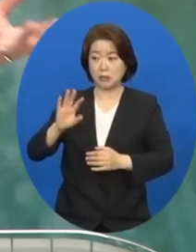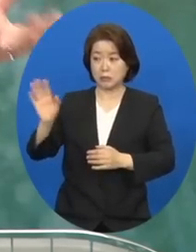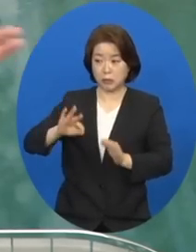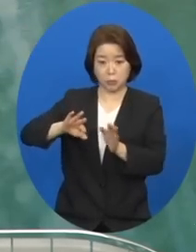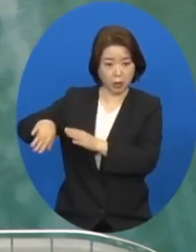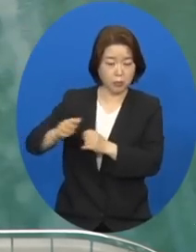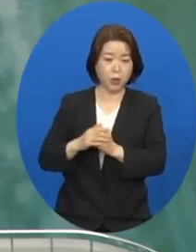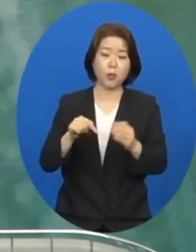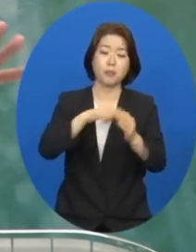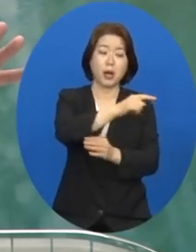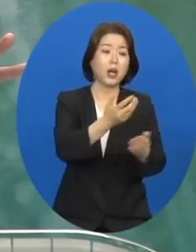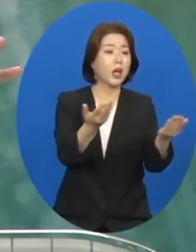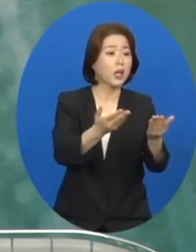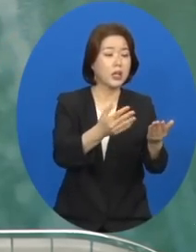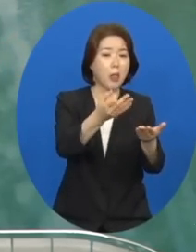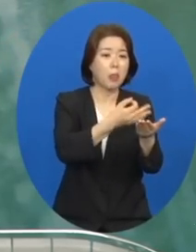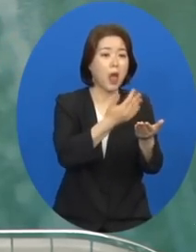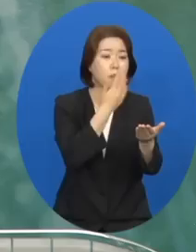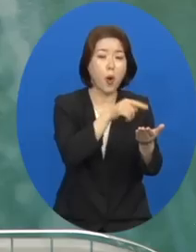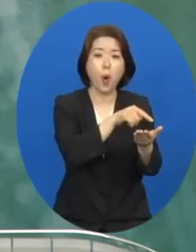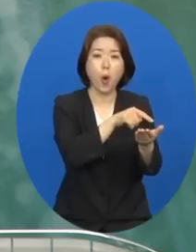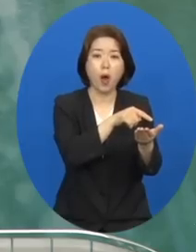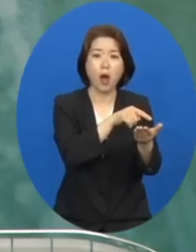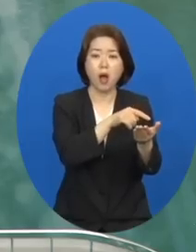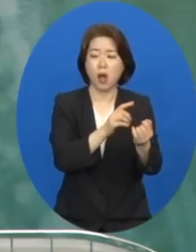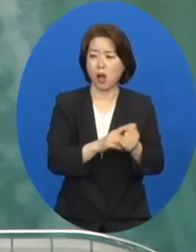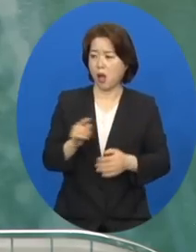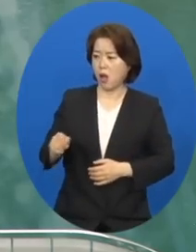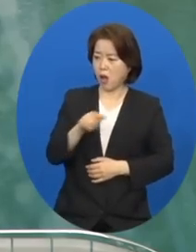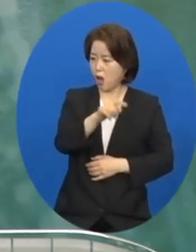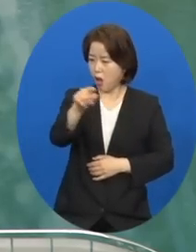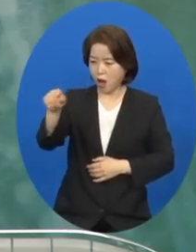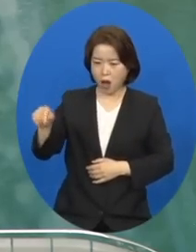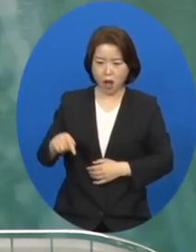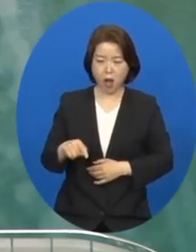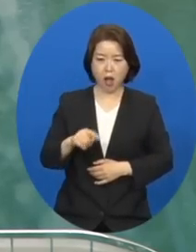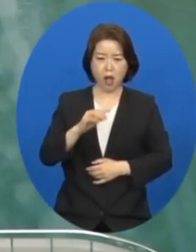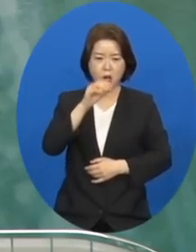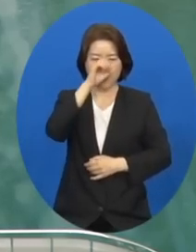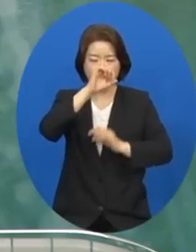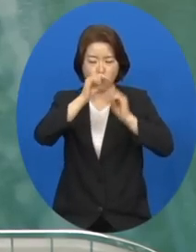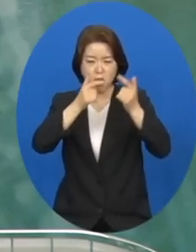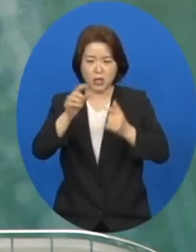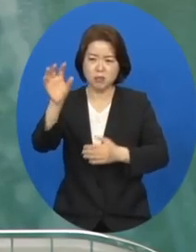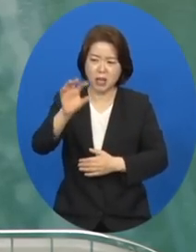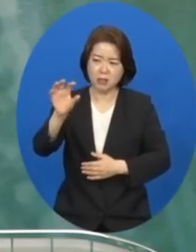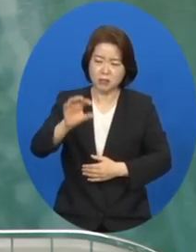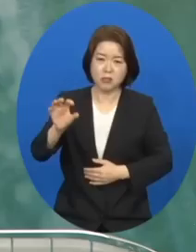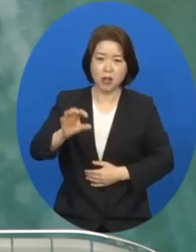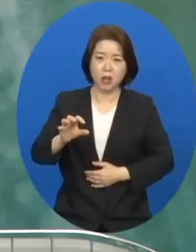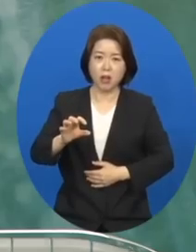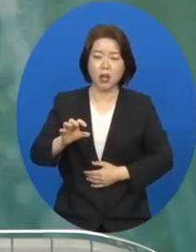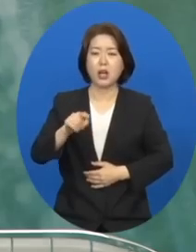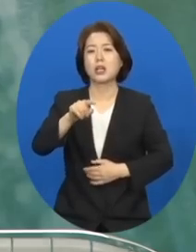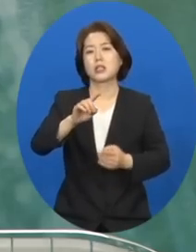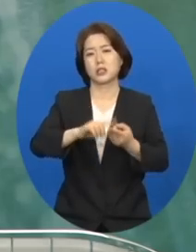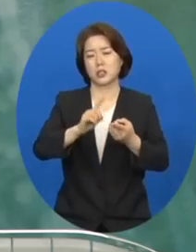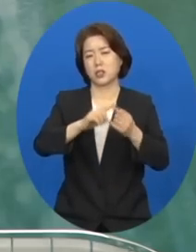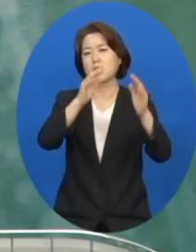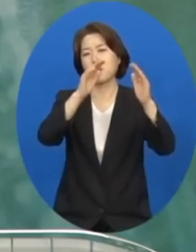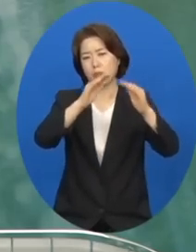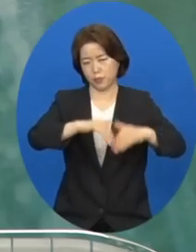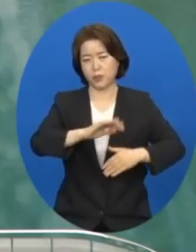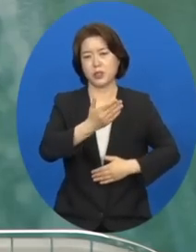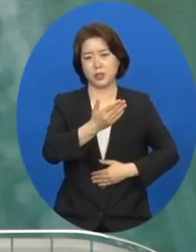하다 보니까 점점 말씀이 약화되면서 악순환이 반복이 됩니다 그러면서 서서히 무너졌던 것이죠 결국에는 이